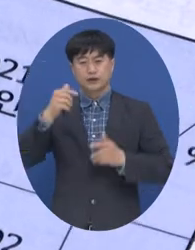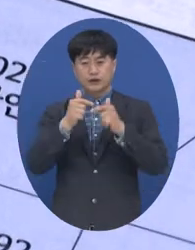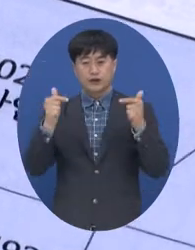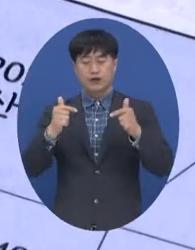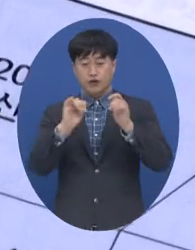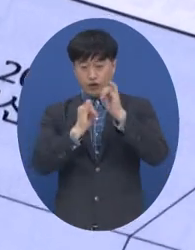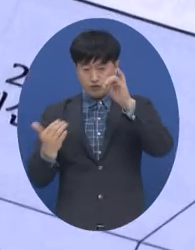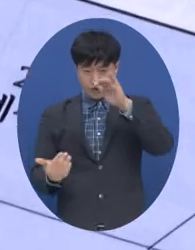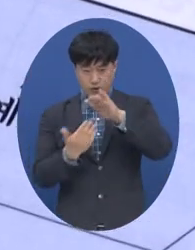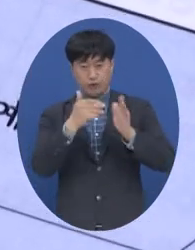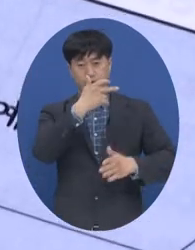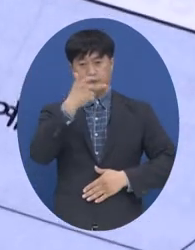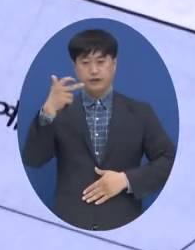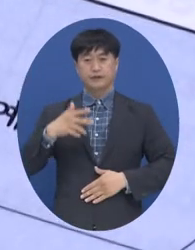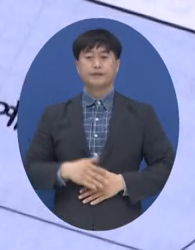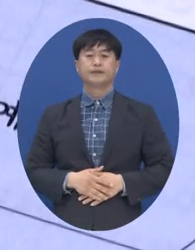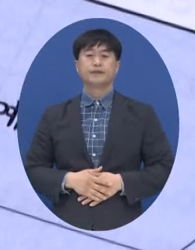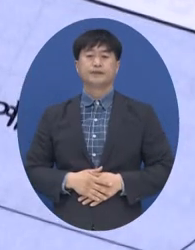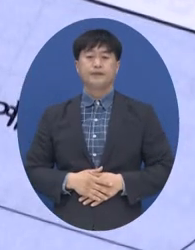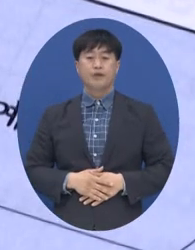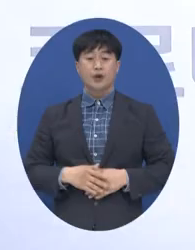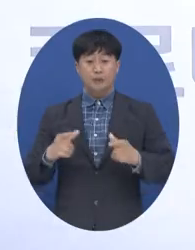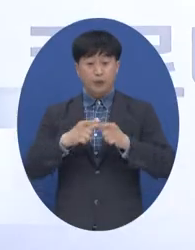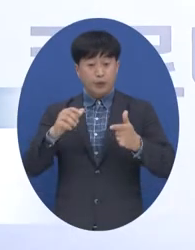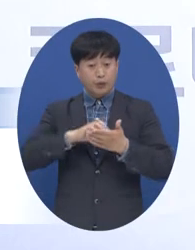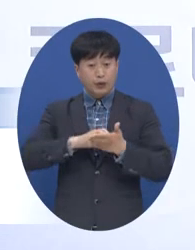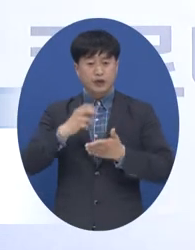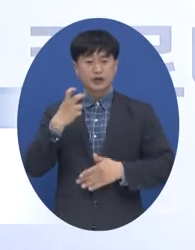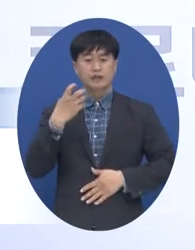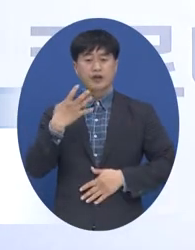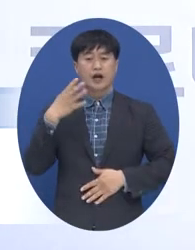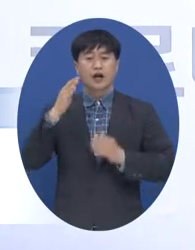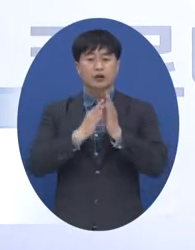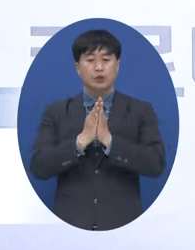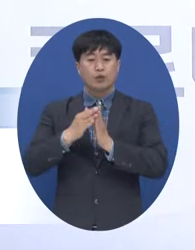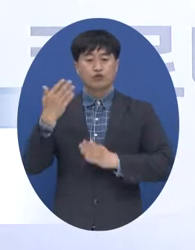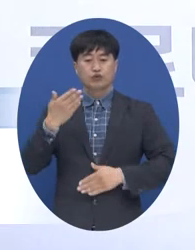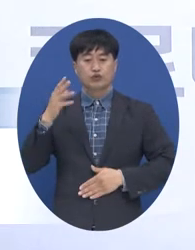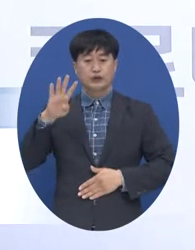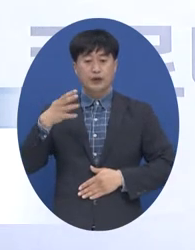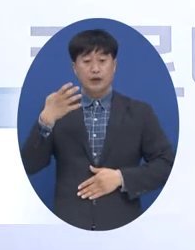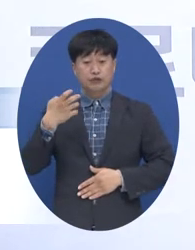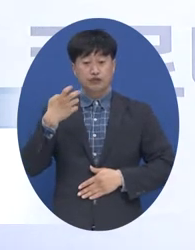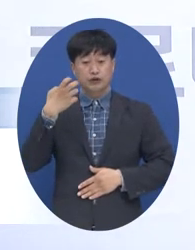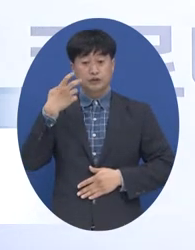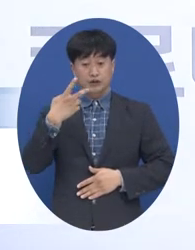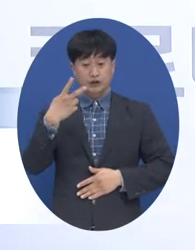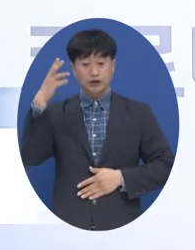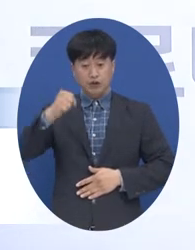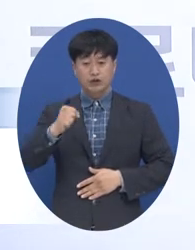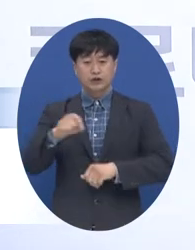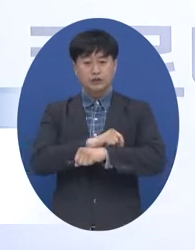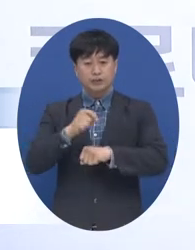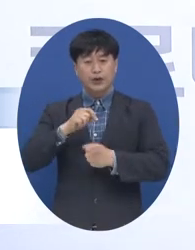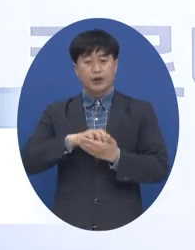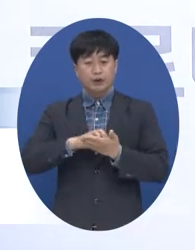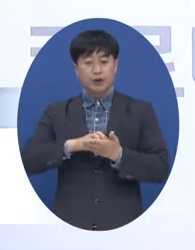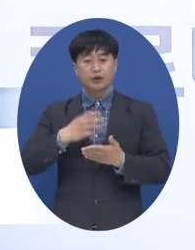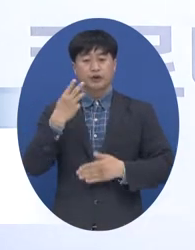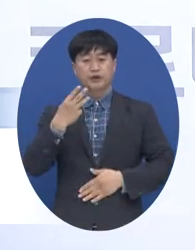6.5% 증가한 역대 최대 규모입니다. 일반에게 24조 9,492억